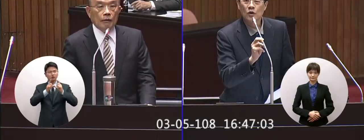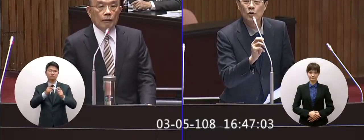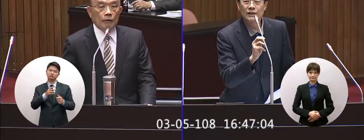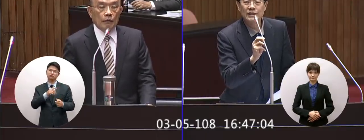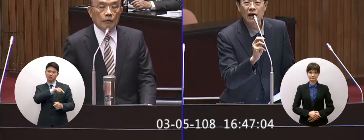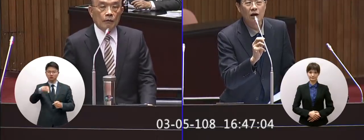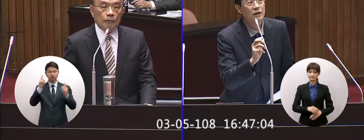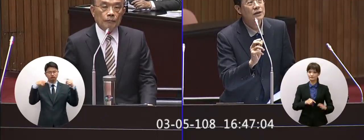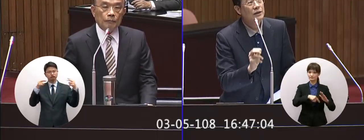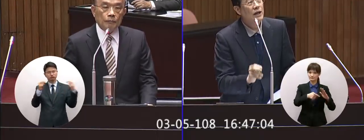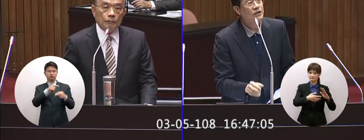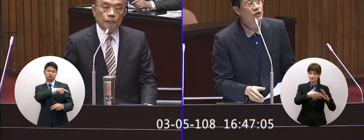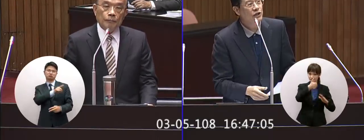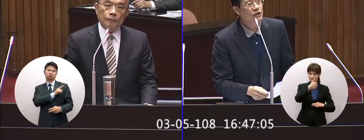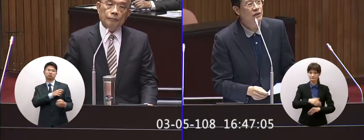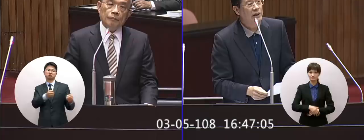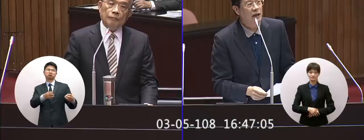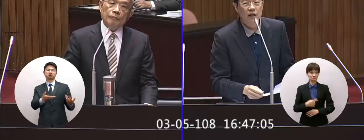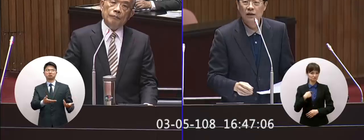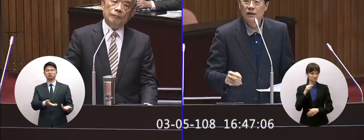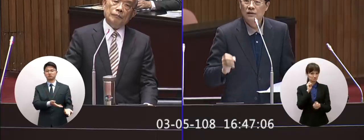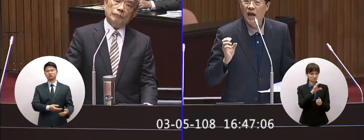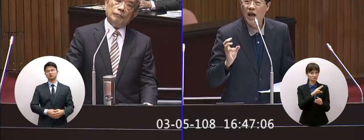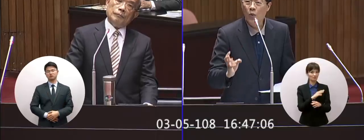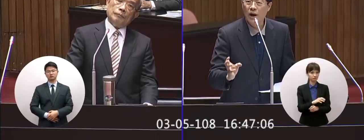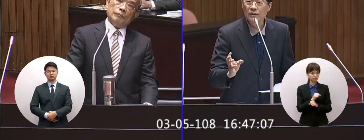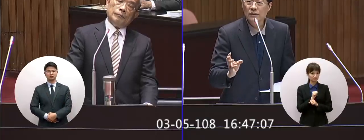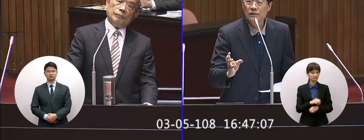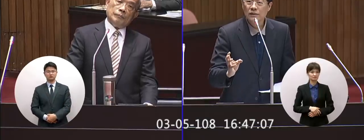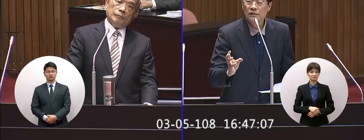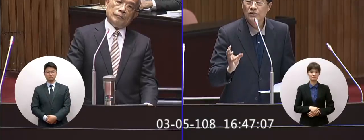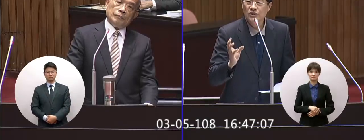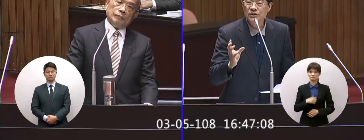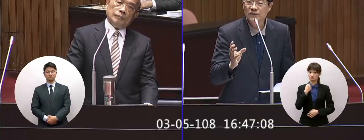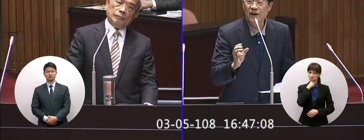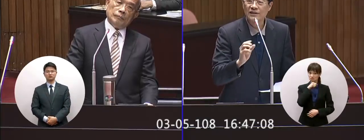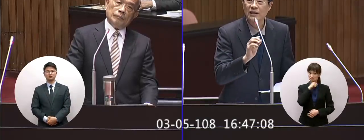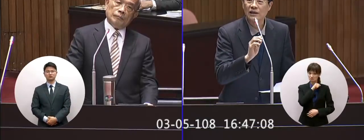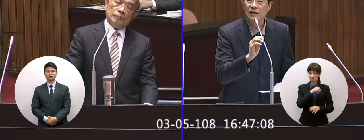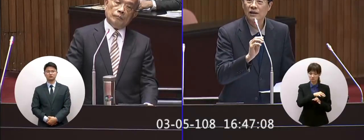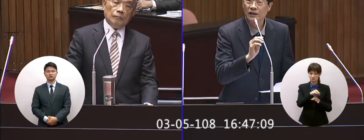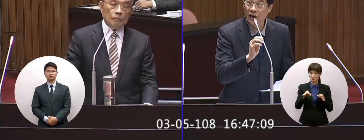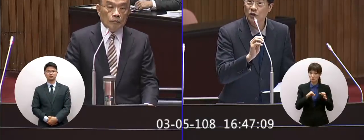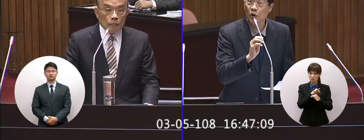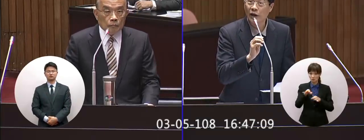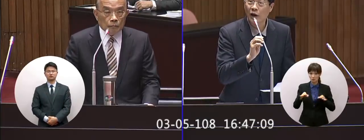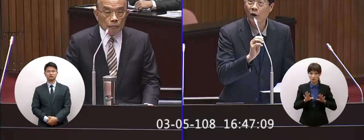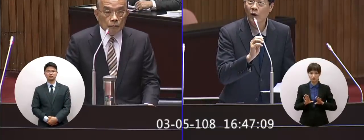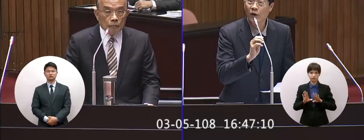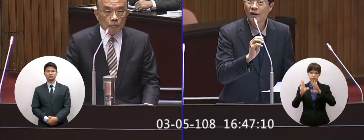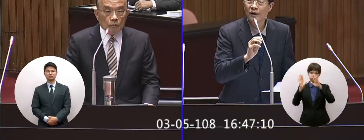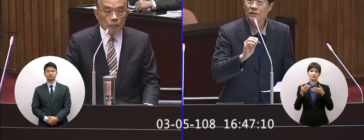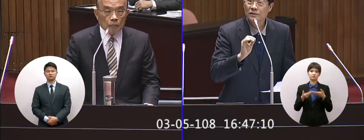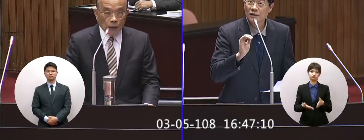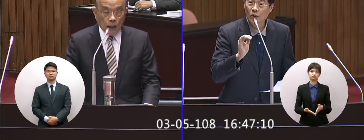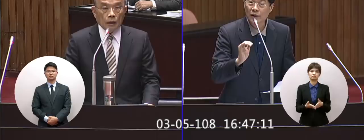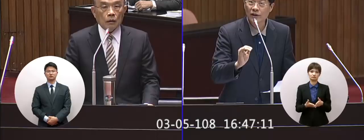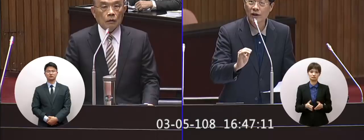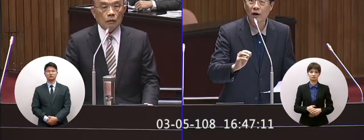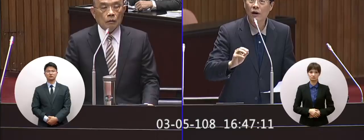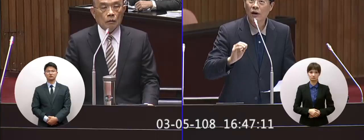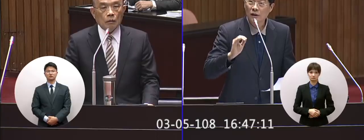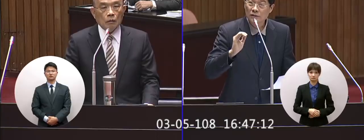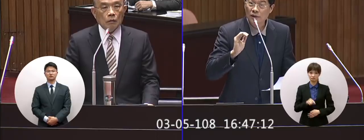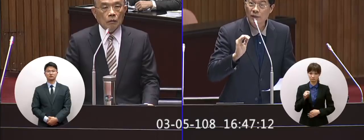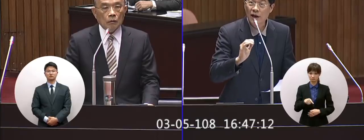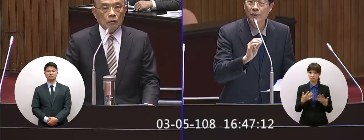教。我 院长啊，还是提醒你啊，台湾经济发展啊也很重要，这个